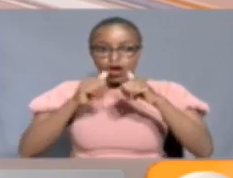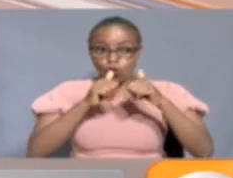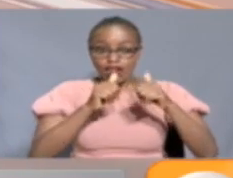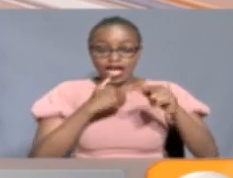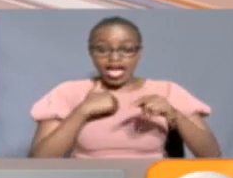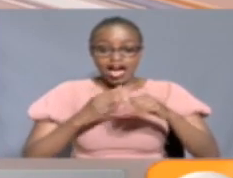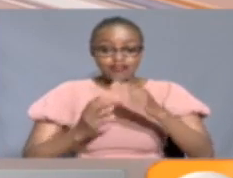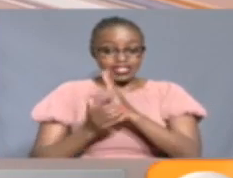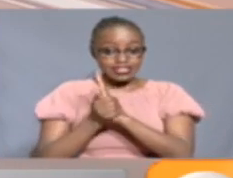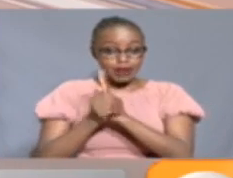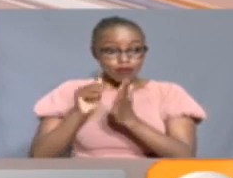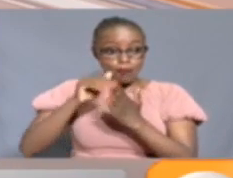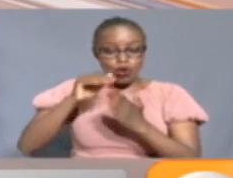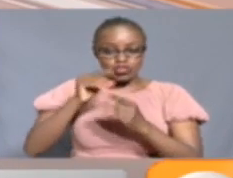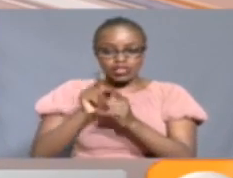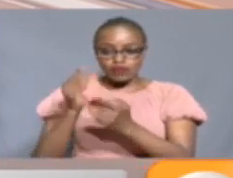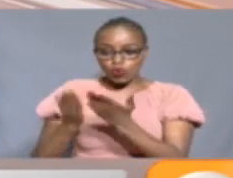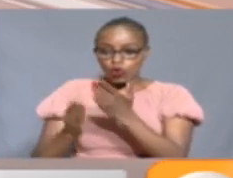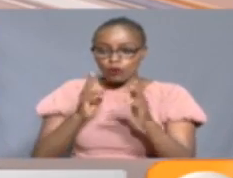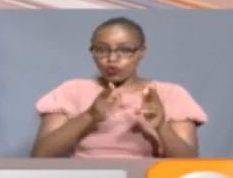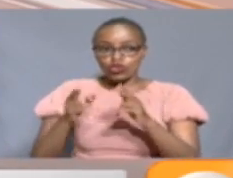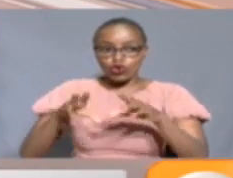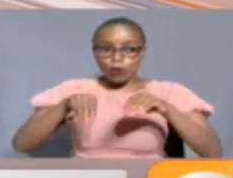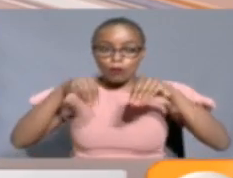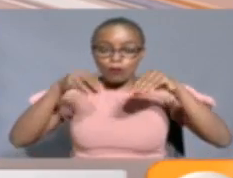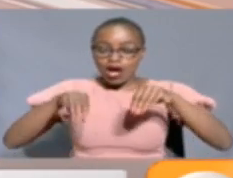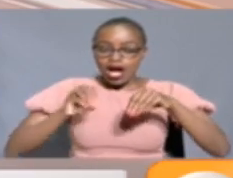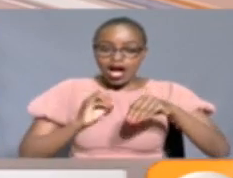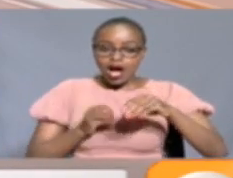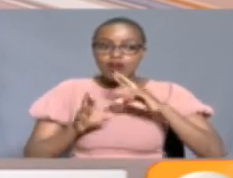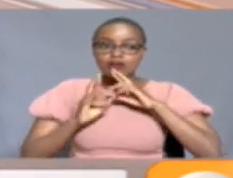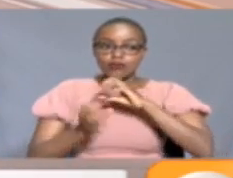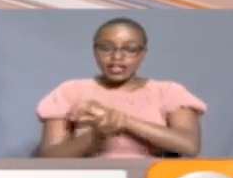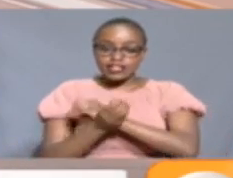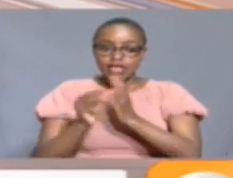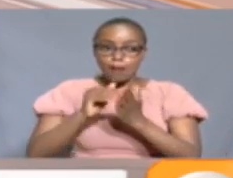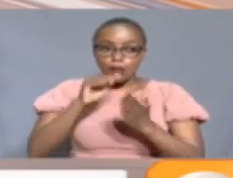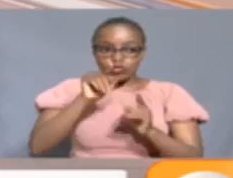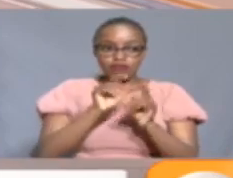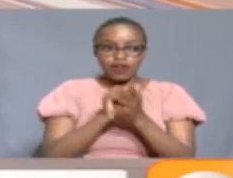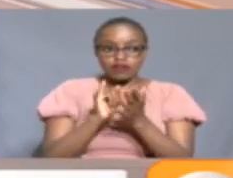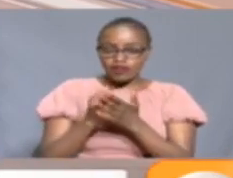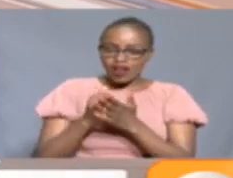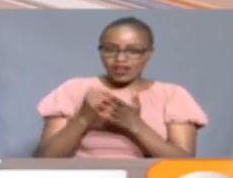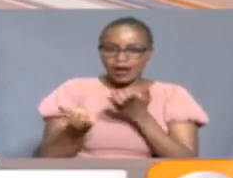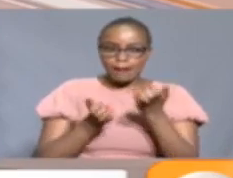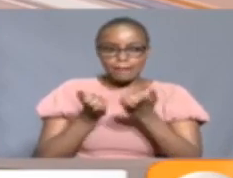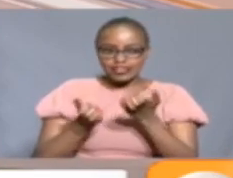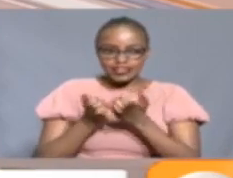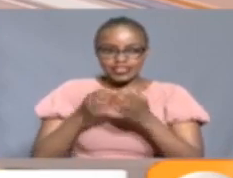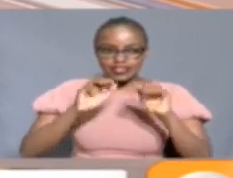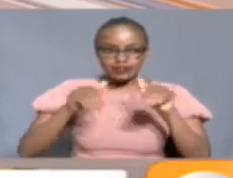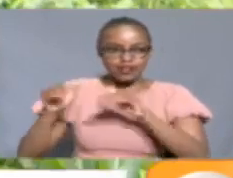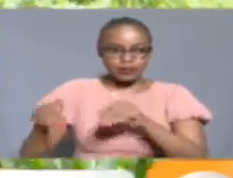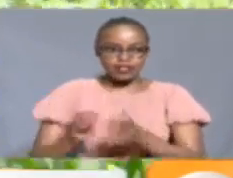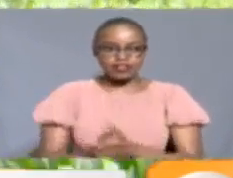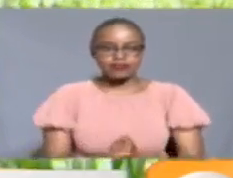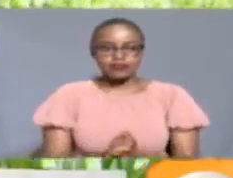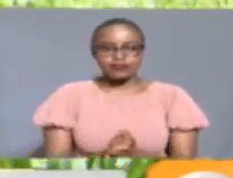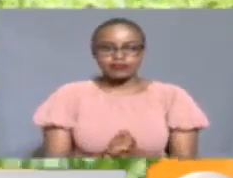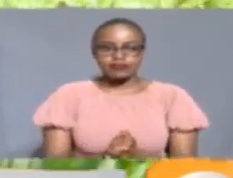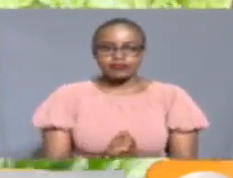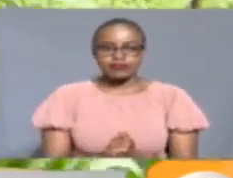juu ikilinganishwa na nyasi za kawaida. Deni Sotieno na maelezo zaidi kwenye makala ya kilimo biashara.